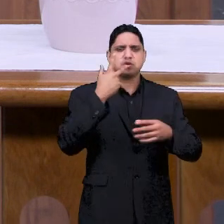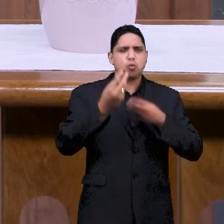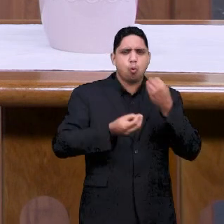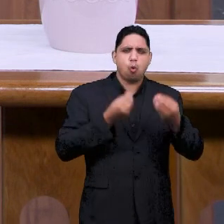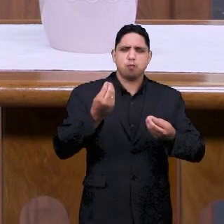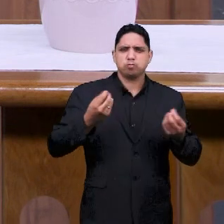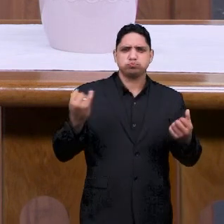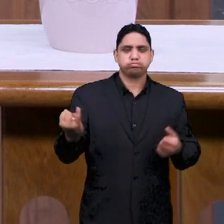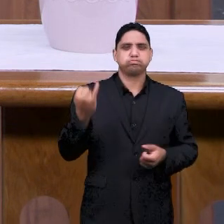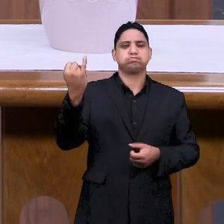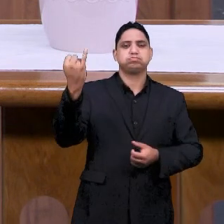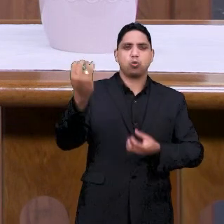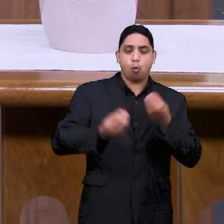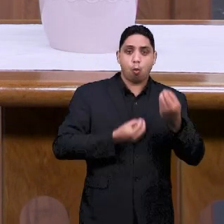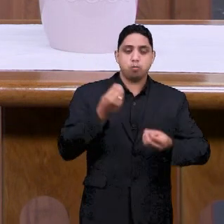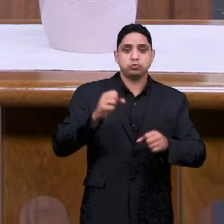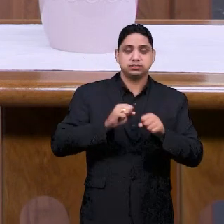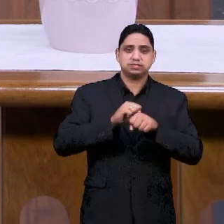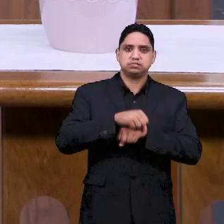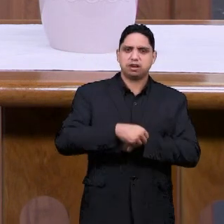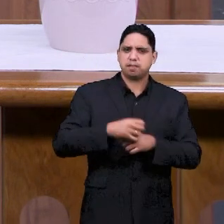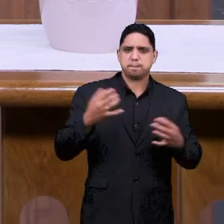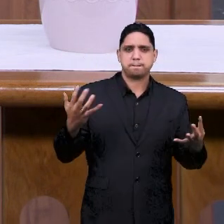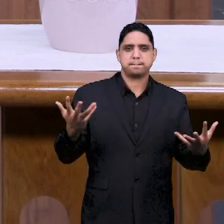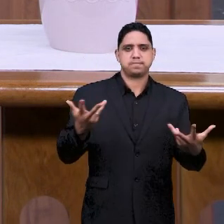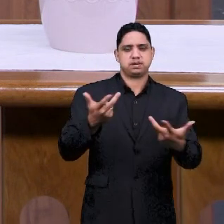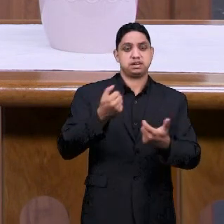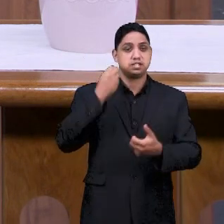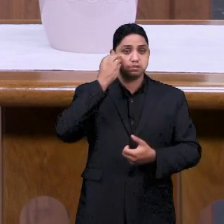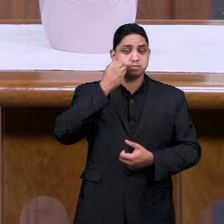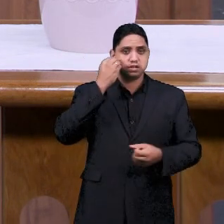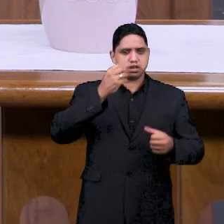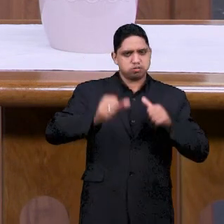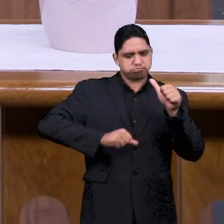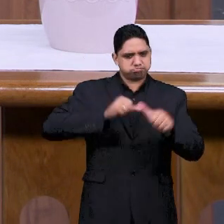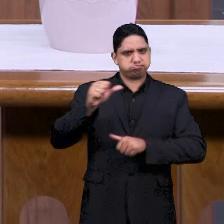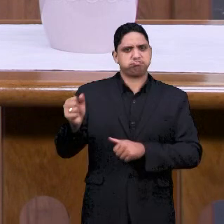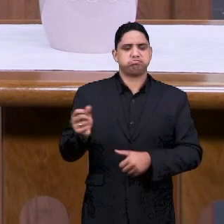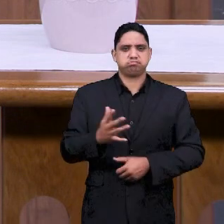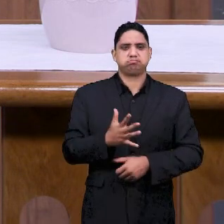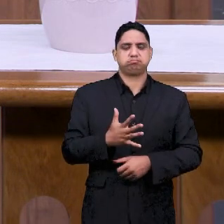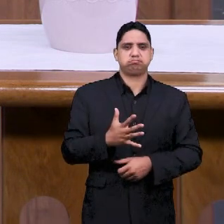été important, comme ce séminaire a été une expérience